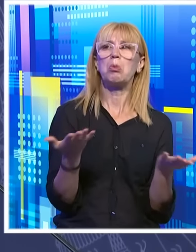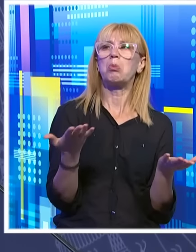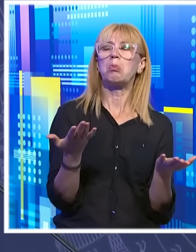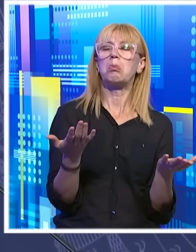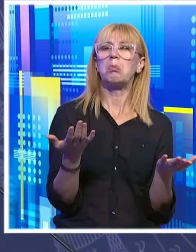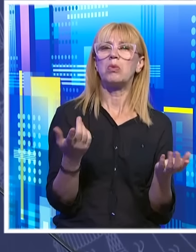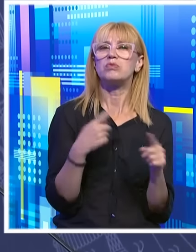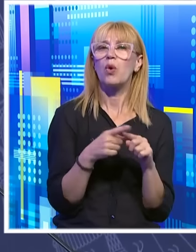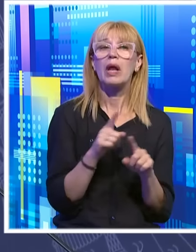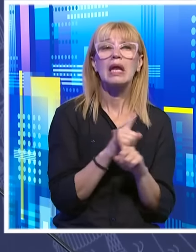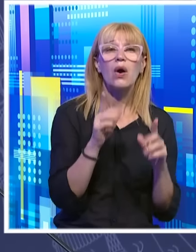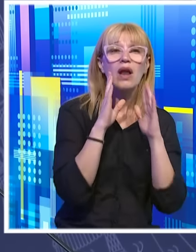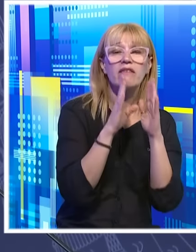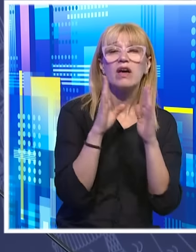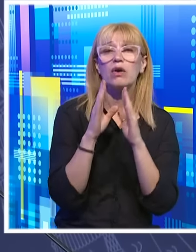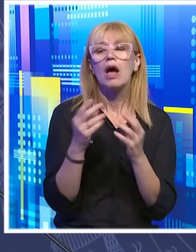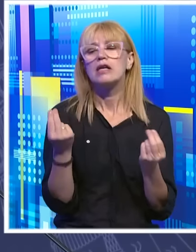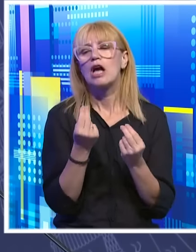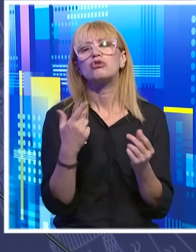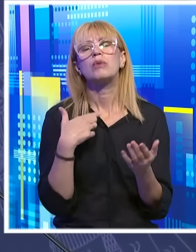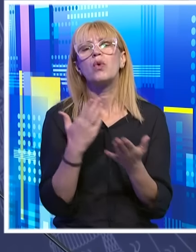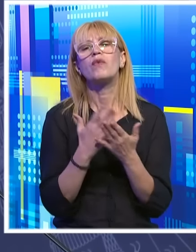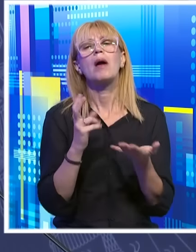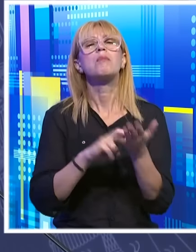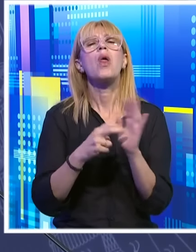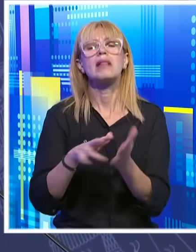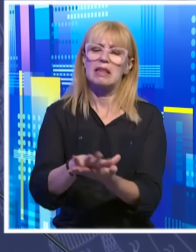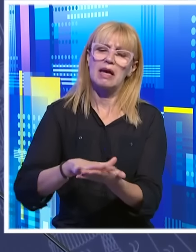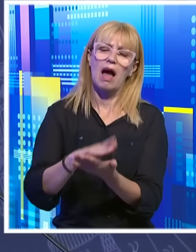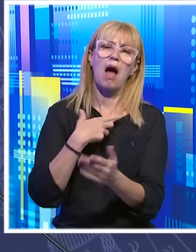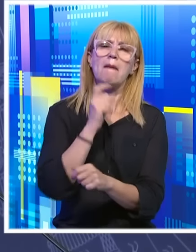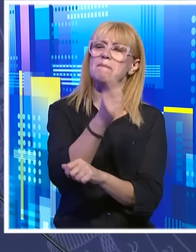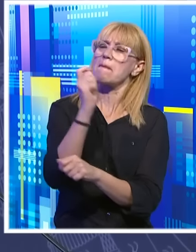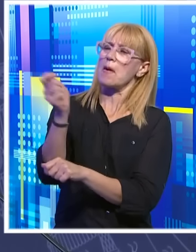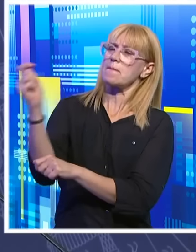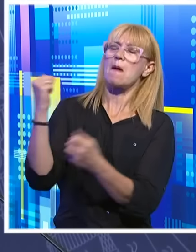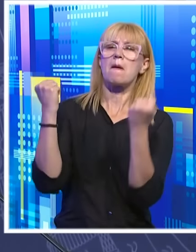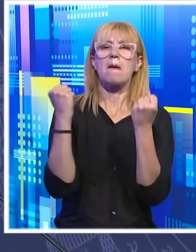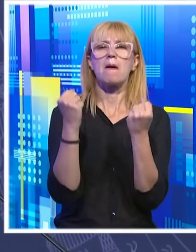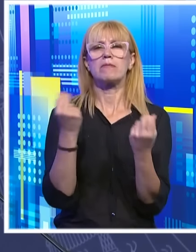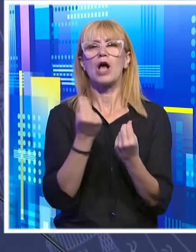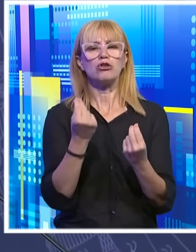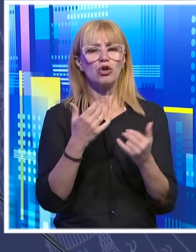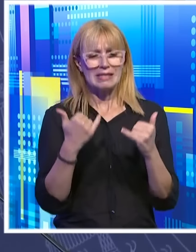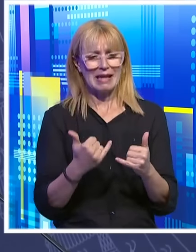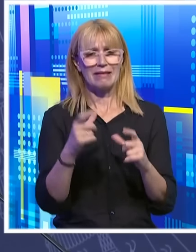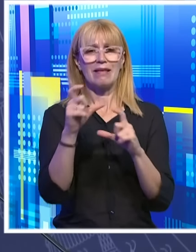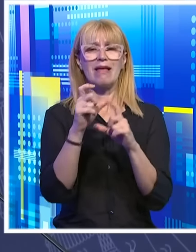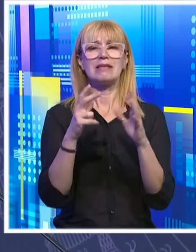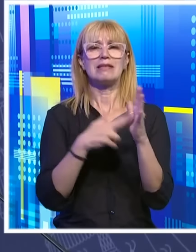sam pobeđivao političke protivnike uvek? Znate li zašto danas partija na čijem je čelo gospodin